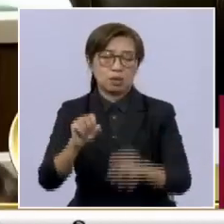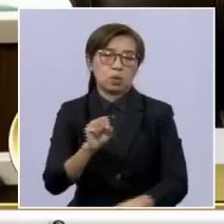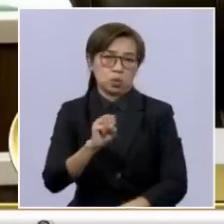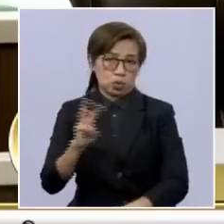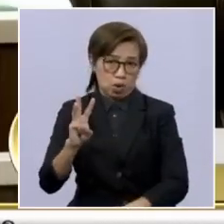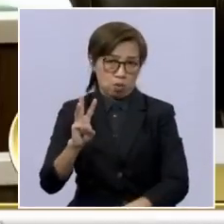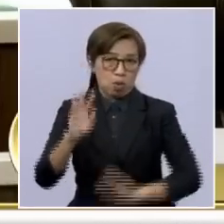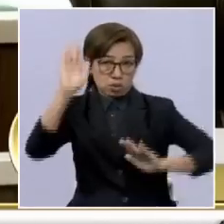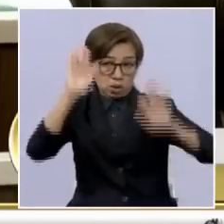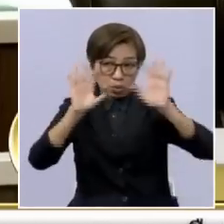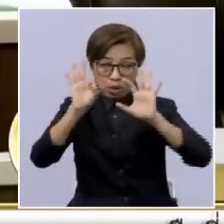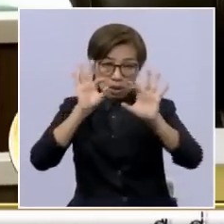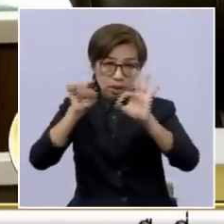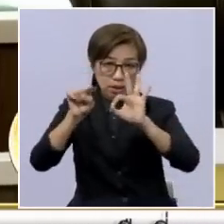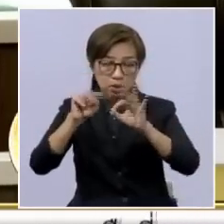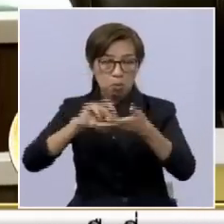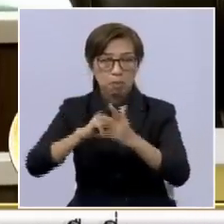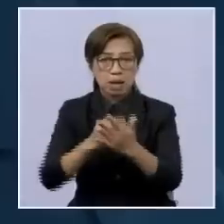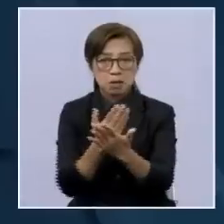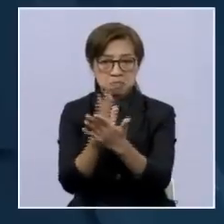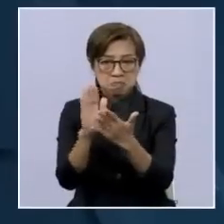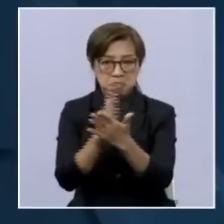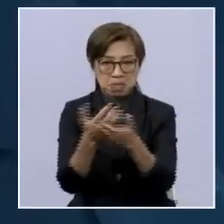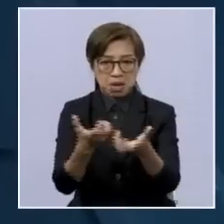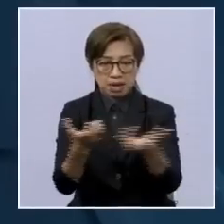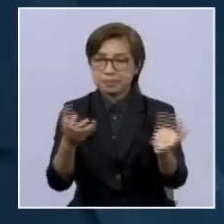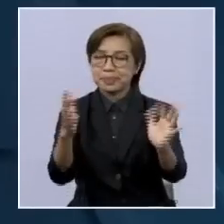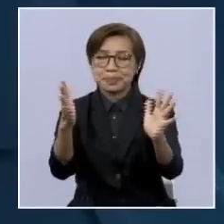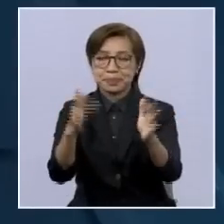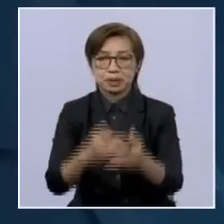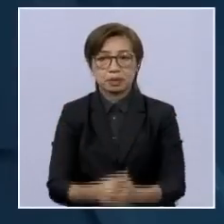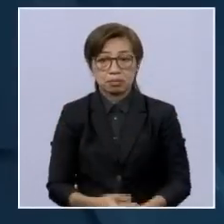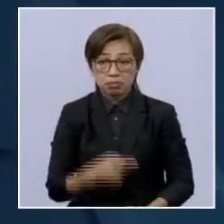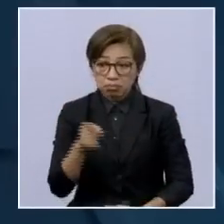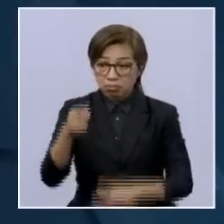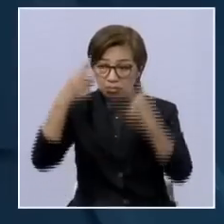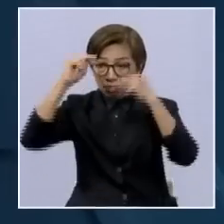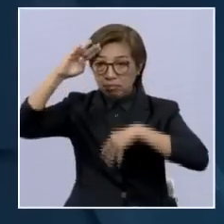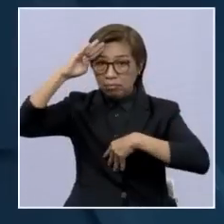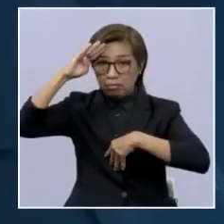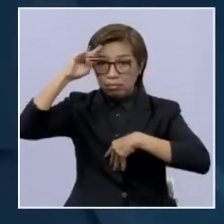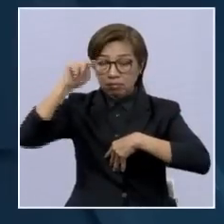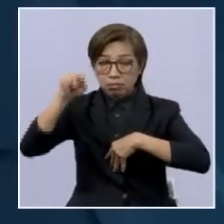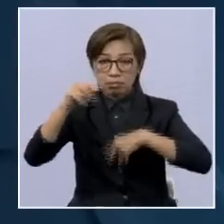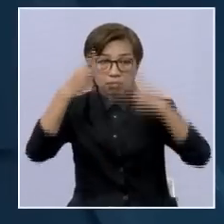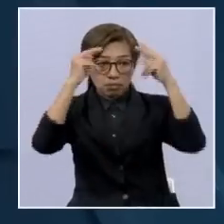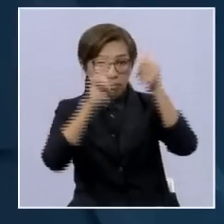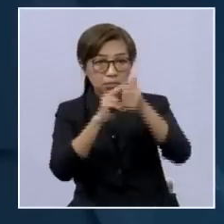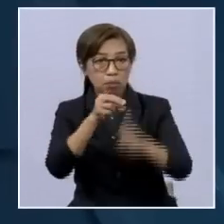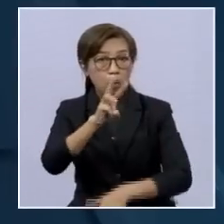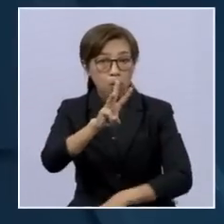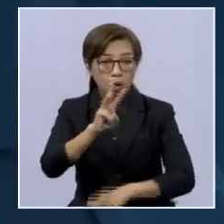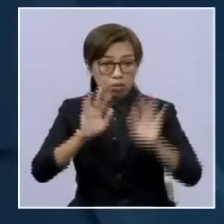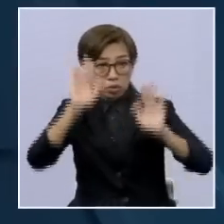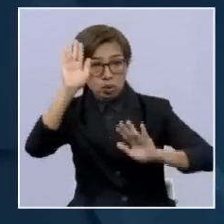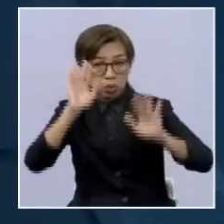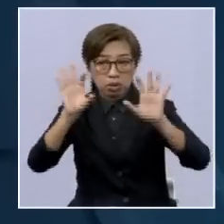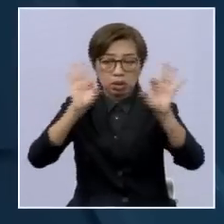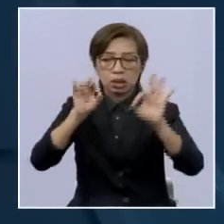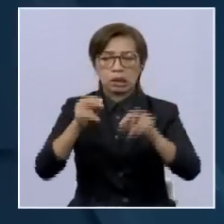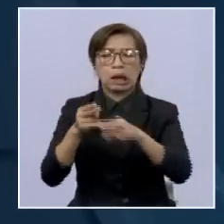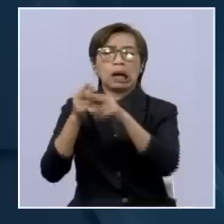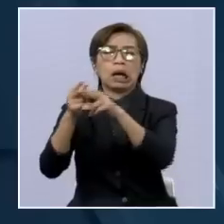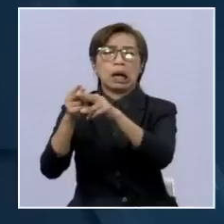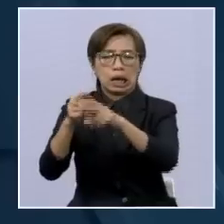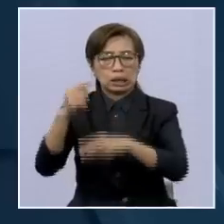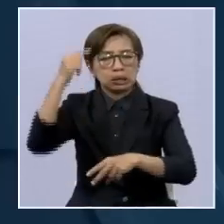วตของสว.ไม่มีการแบ่งข้างเรื่องการโหวตฝั่งพลเอกประยุทธ์จันทร์โอชาหรือพลเอกประวิตรวงษ์สุวรรณเป็นเรื่องที่มโนกันไปเ